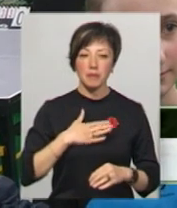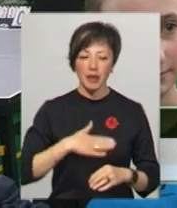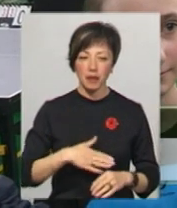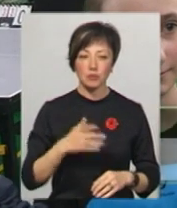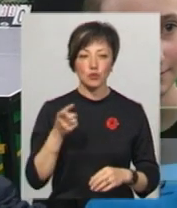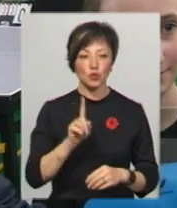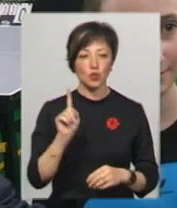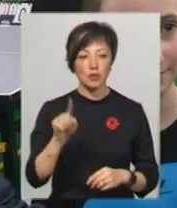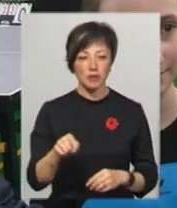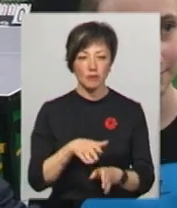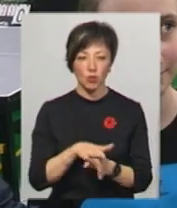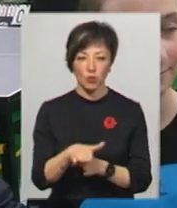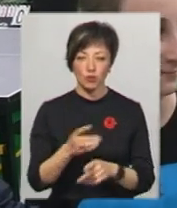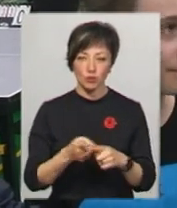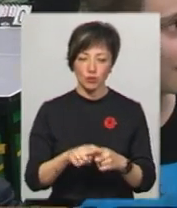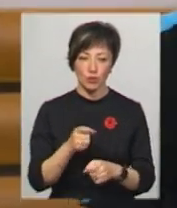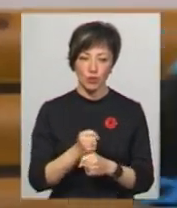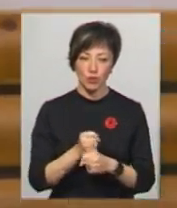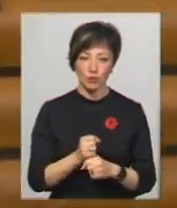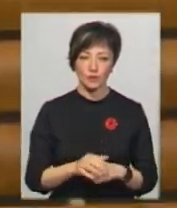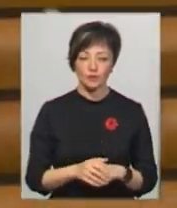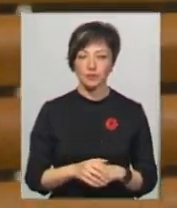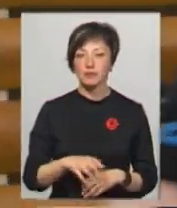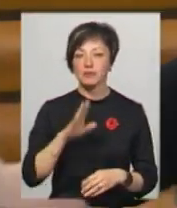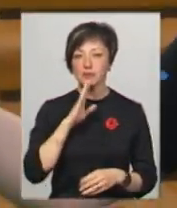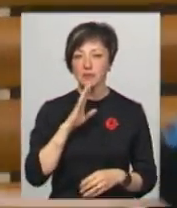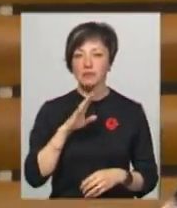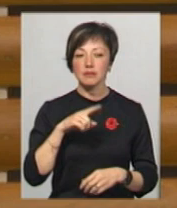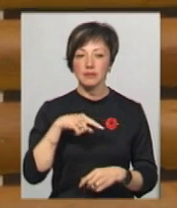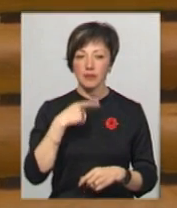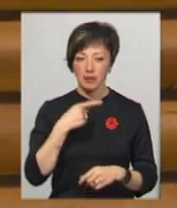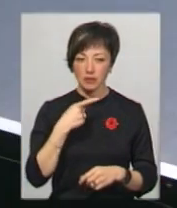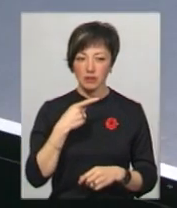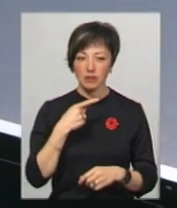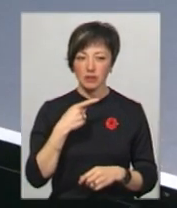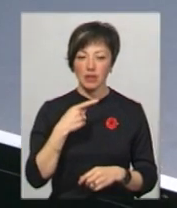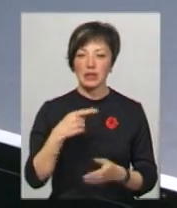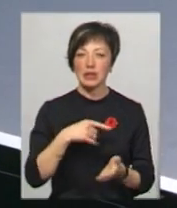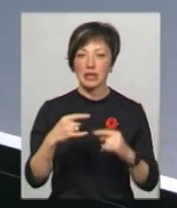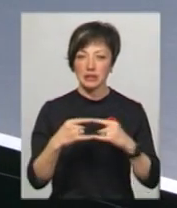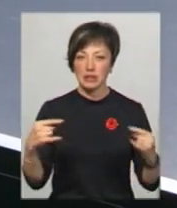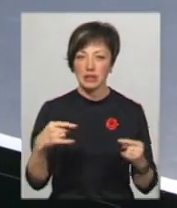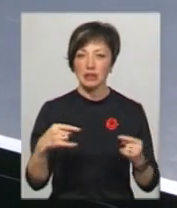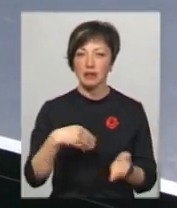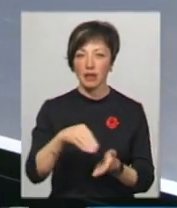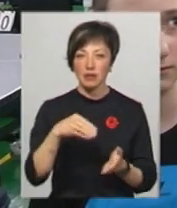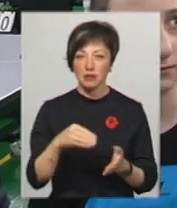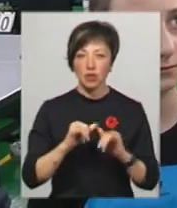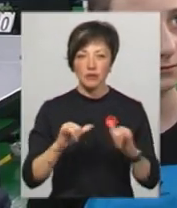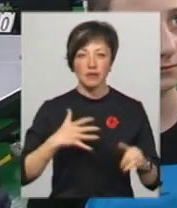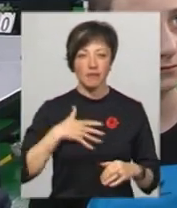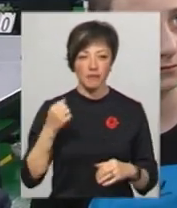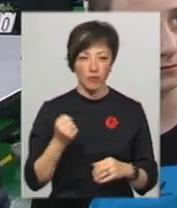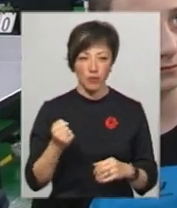ти виконуєш цю роботу. Учасниця змагань Марта Доронська каже, що настільний теніс розвинув у неї силу волі.